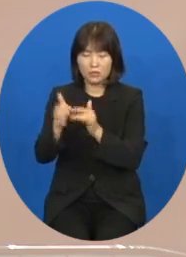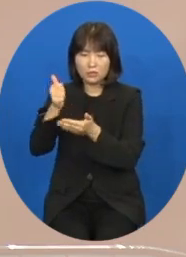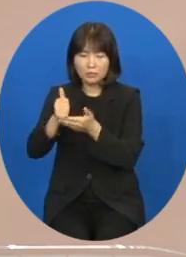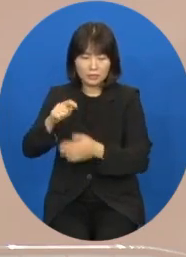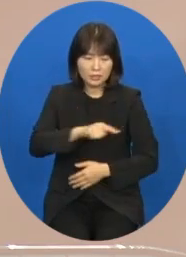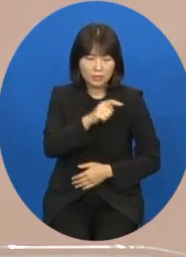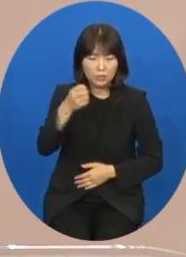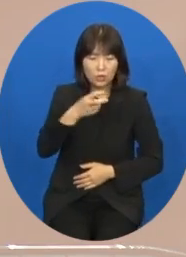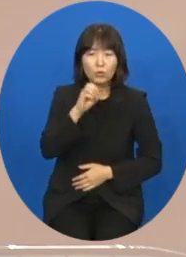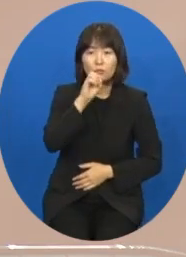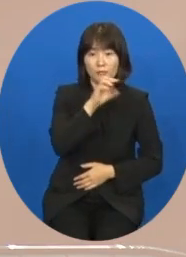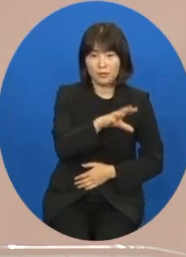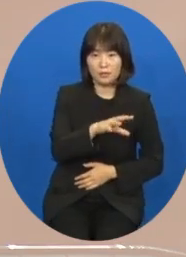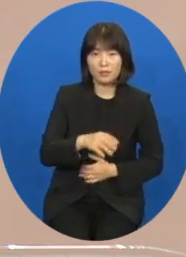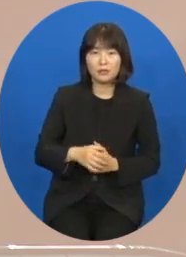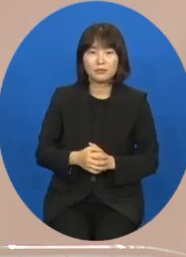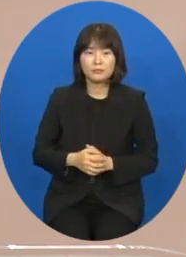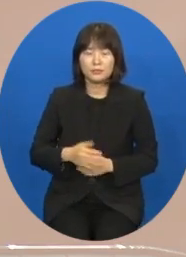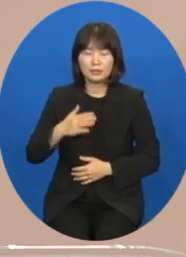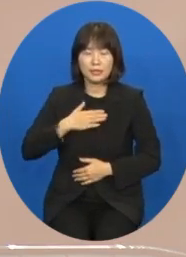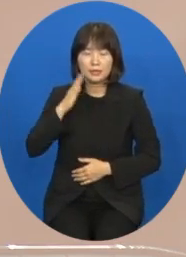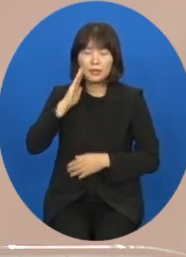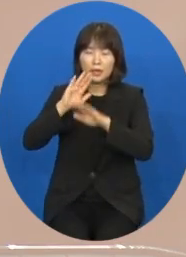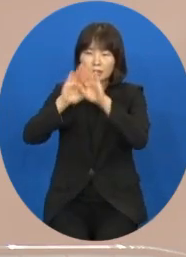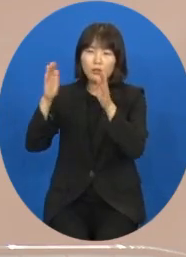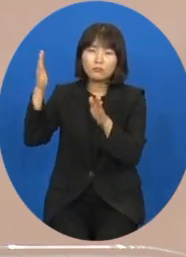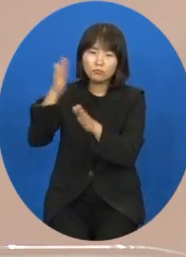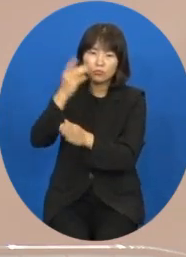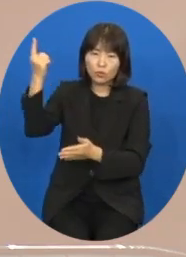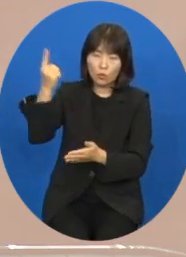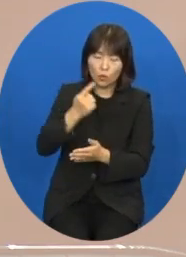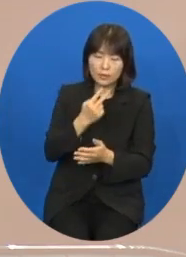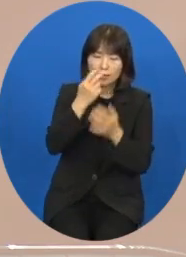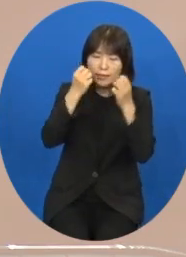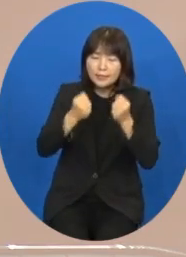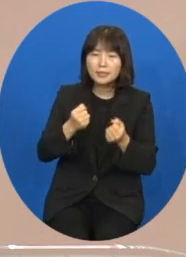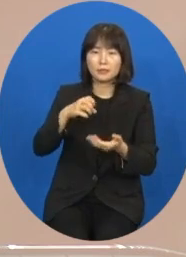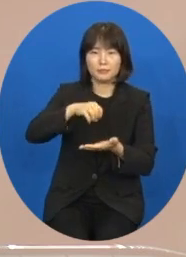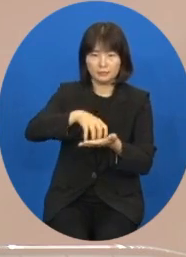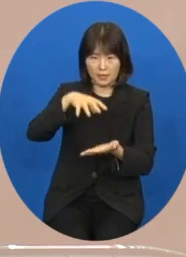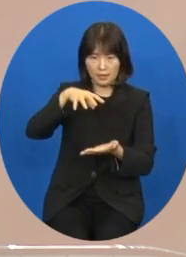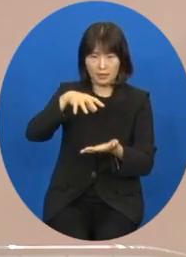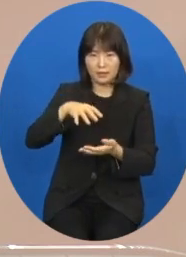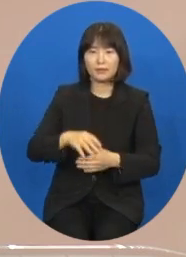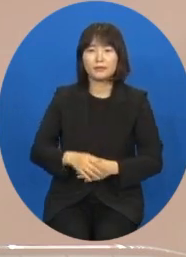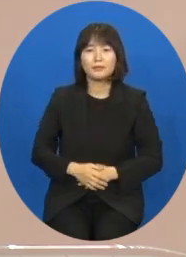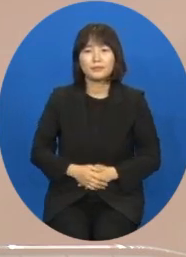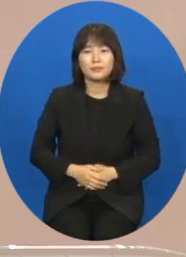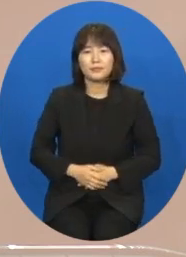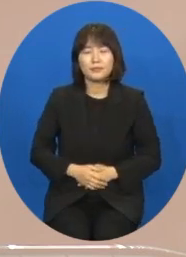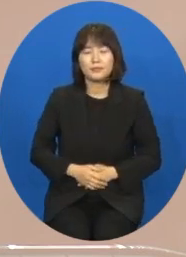또 말씀합니다. 나는 하늘에서 내려온 살아있는 빵이다.